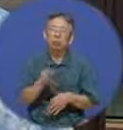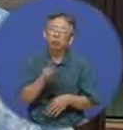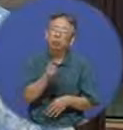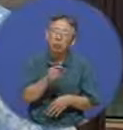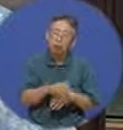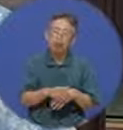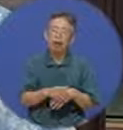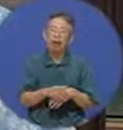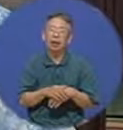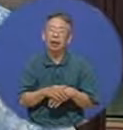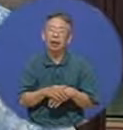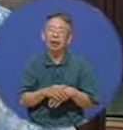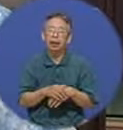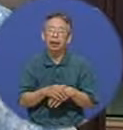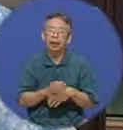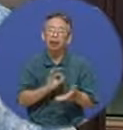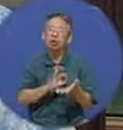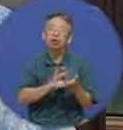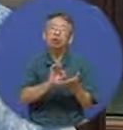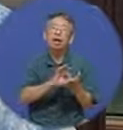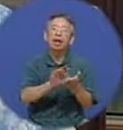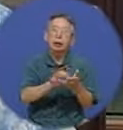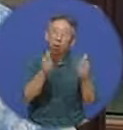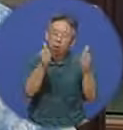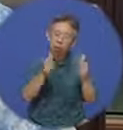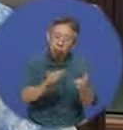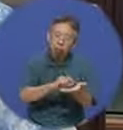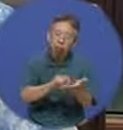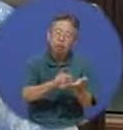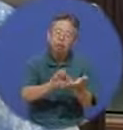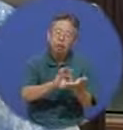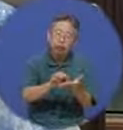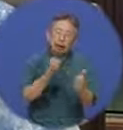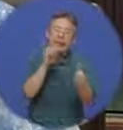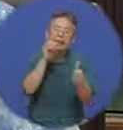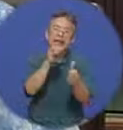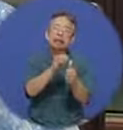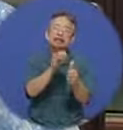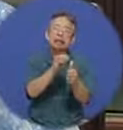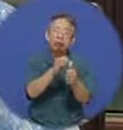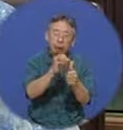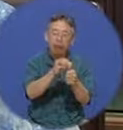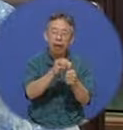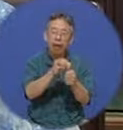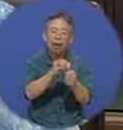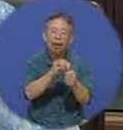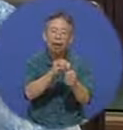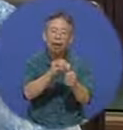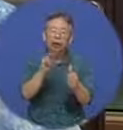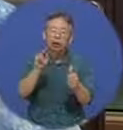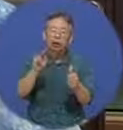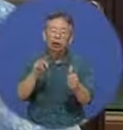でそれを使ってね、そのなんていうんですかな、いじめ、あるいは特定の人を攻撃する。 はい、